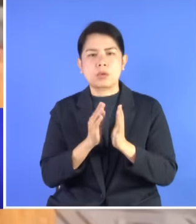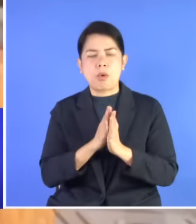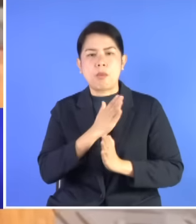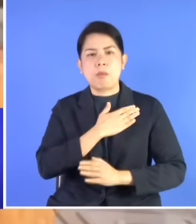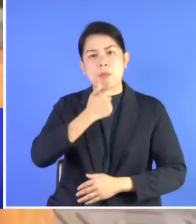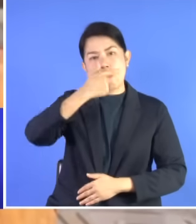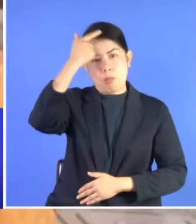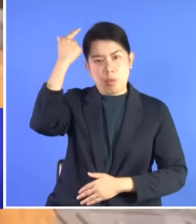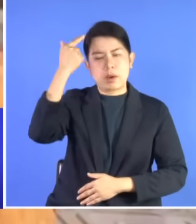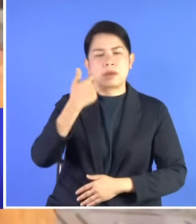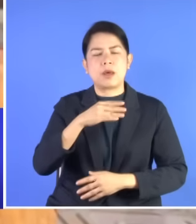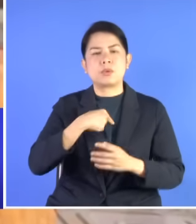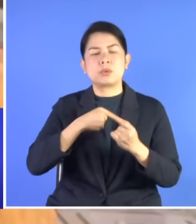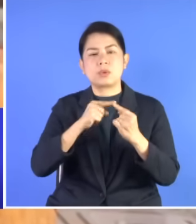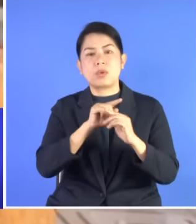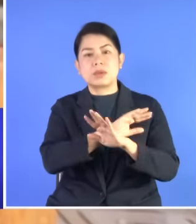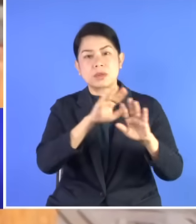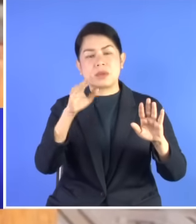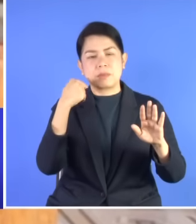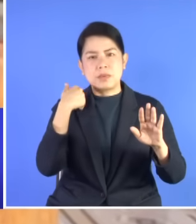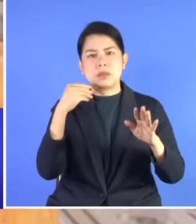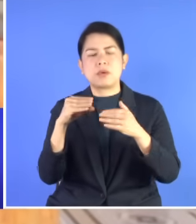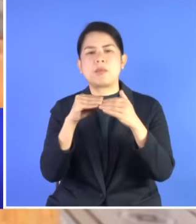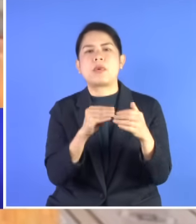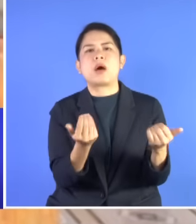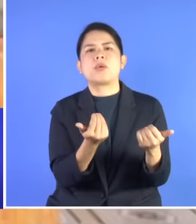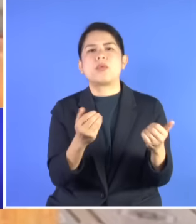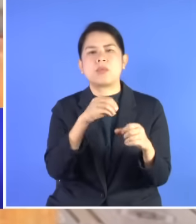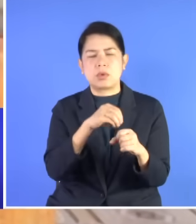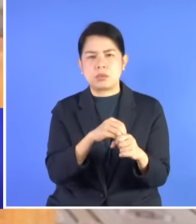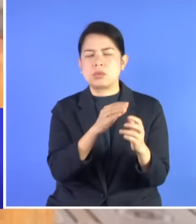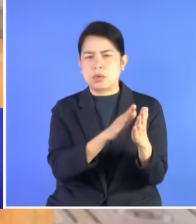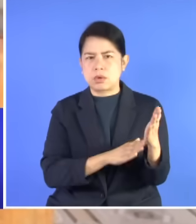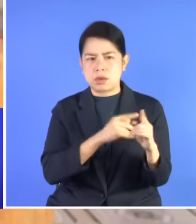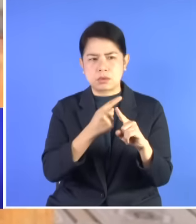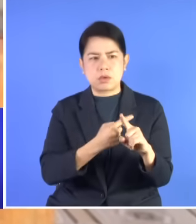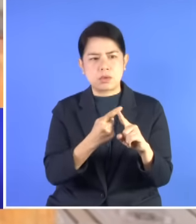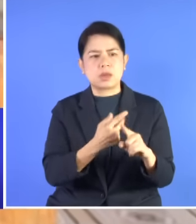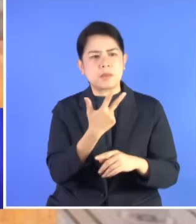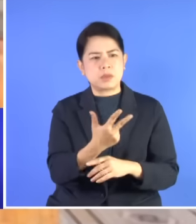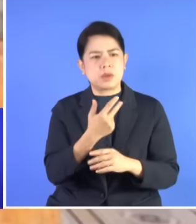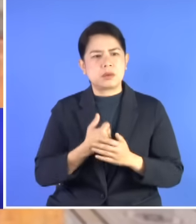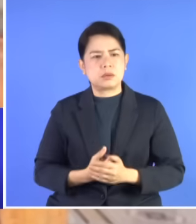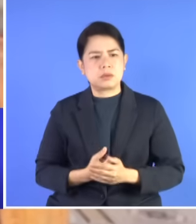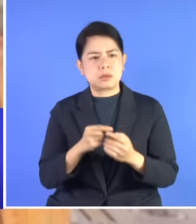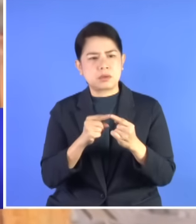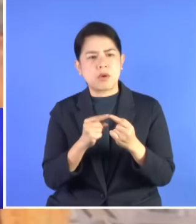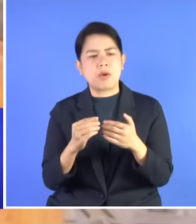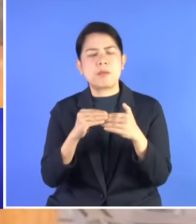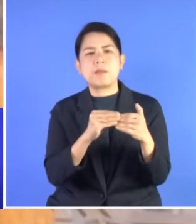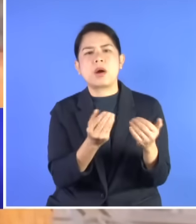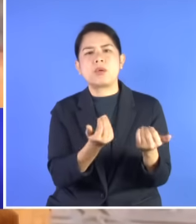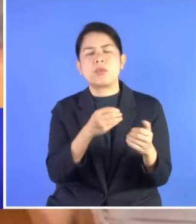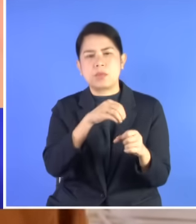องมะนาวลูกสาวมาอยู่ที่วัดเนี่ย3เดือนแล้วว่าอย่างนั้นนะมาดูเอามาอยู่ก็ไม่ดูแลปล่อยทิ้งปล่อยขว้างกล